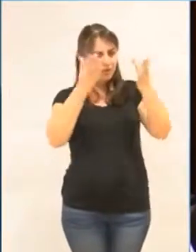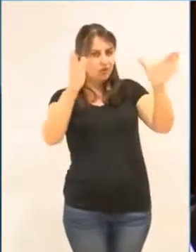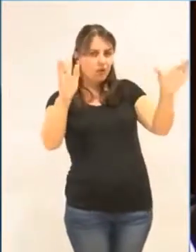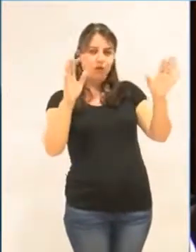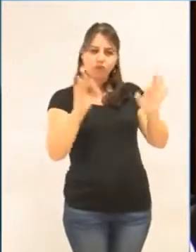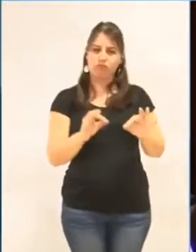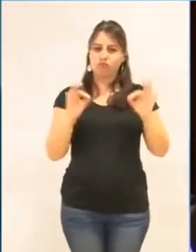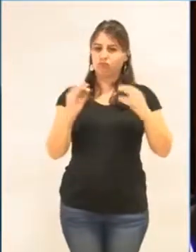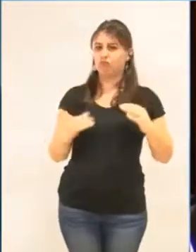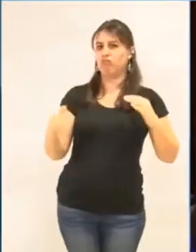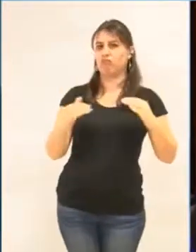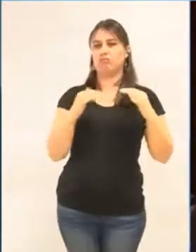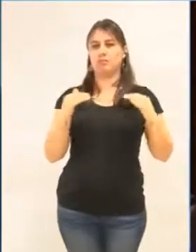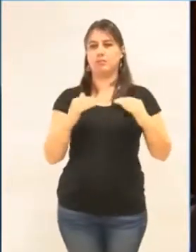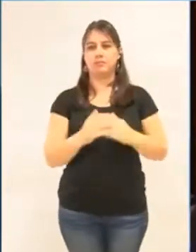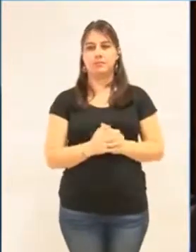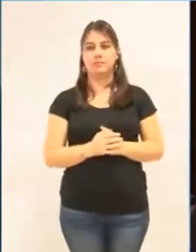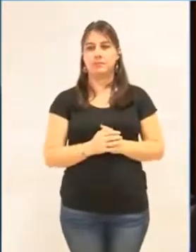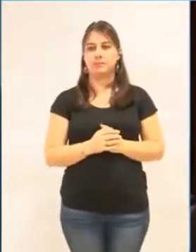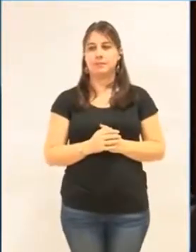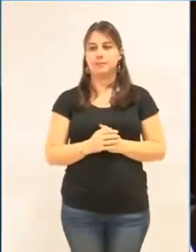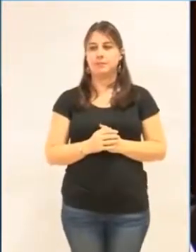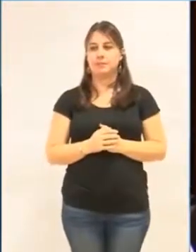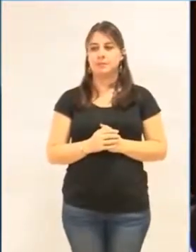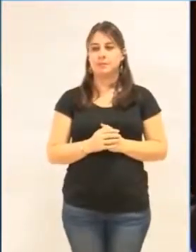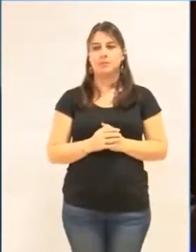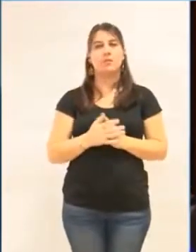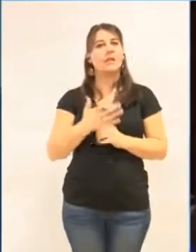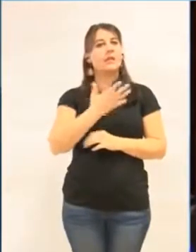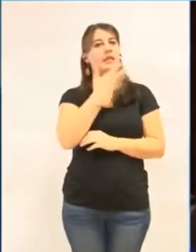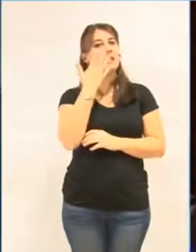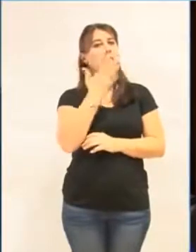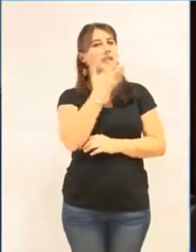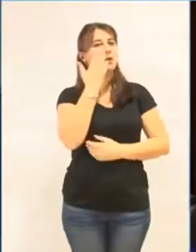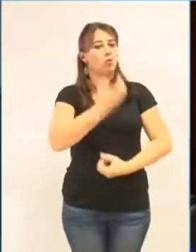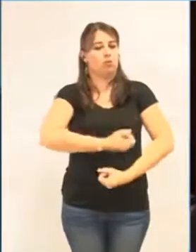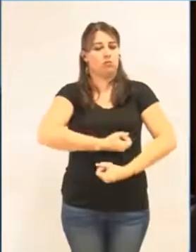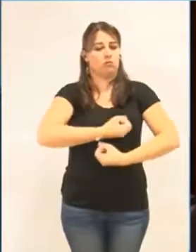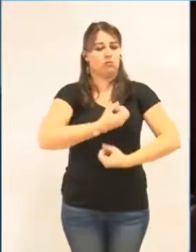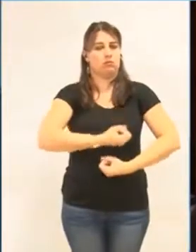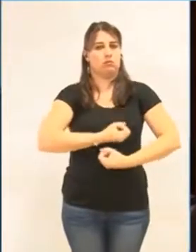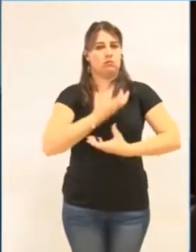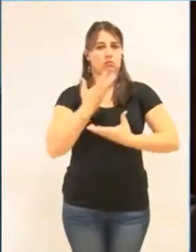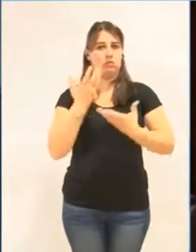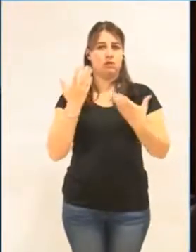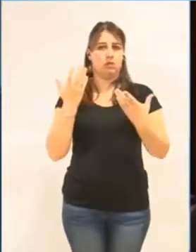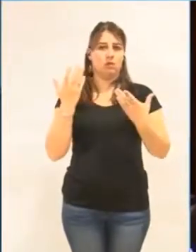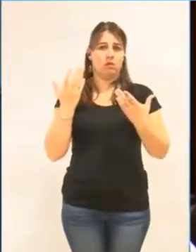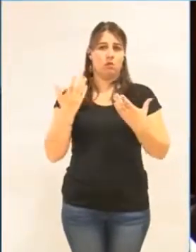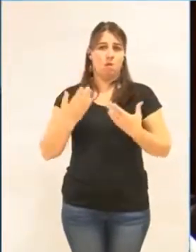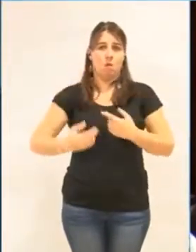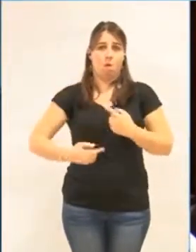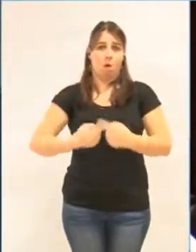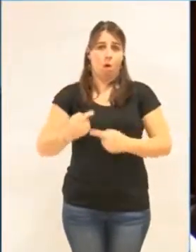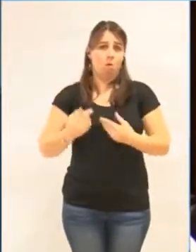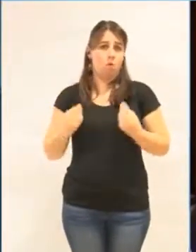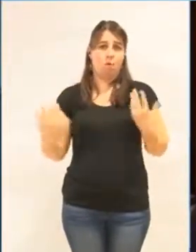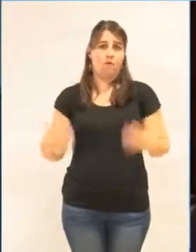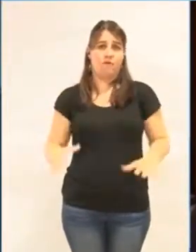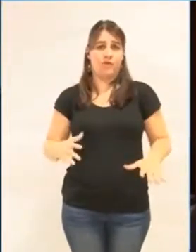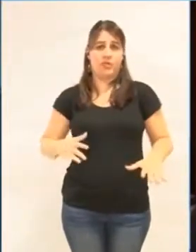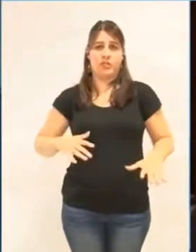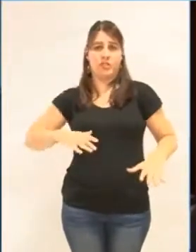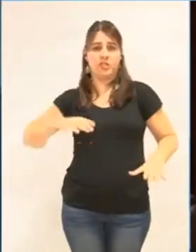de l'équipe municipale. Ce discours-là s'est fracassé ou se fracasse sur